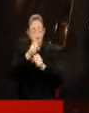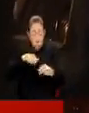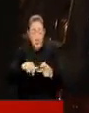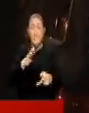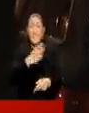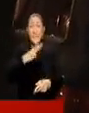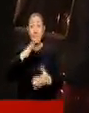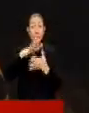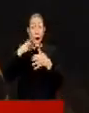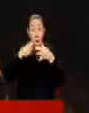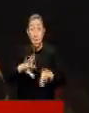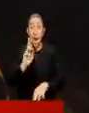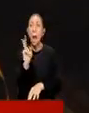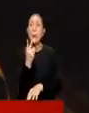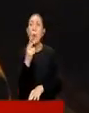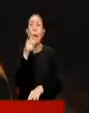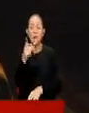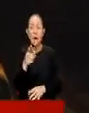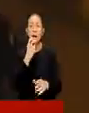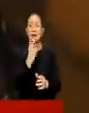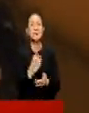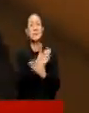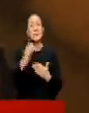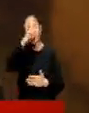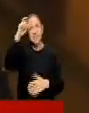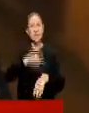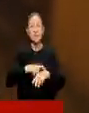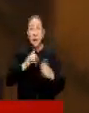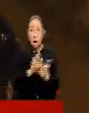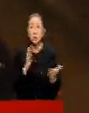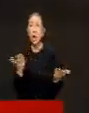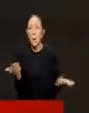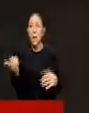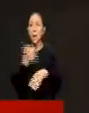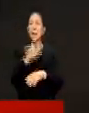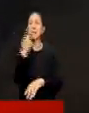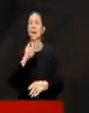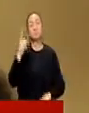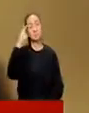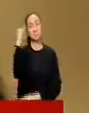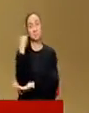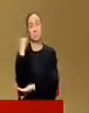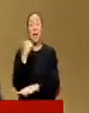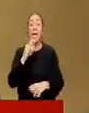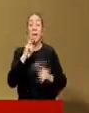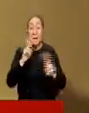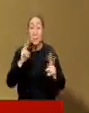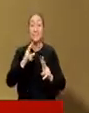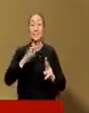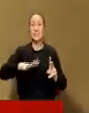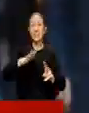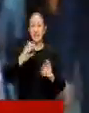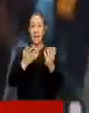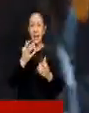bilim insanları da hazırladıkları raporlarda kalıcı yaz saati uygulamasına karşı ama iktidardan geri adım yok Enerji ve Tabii Kaynaklar Bakanı